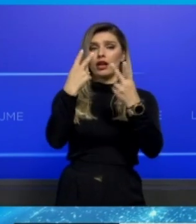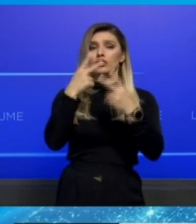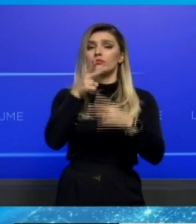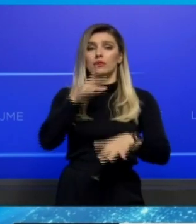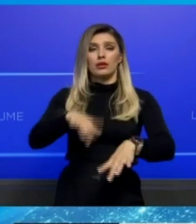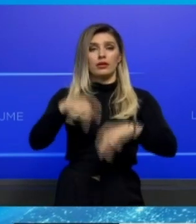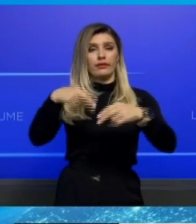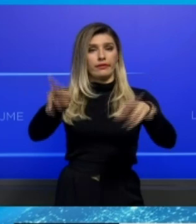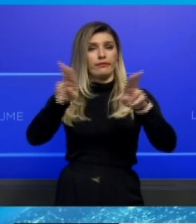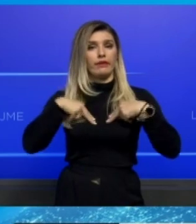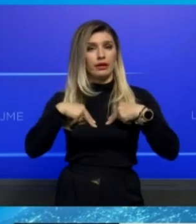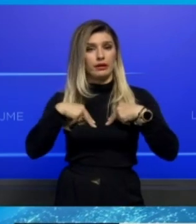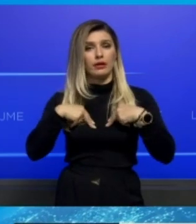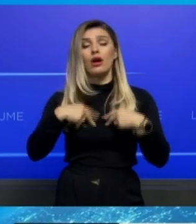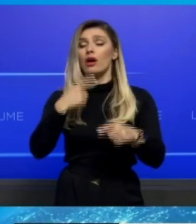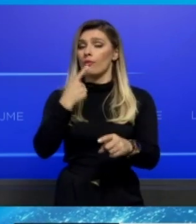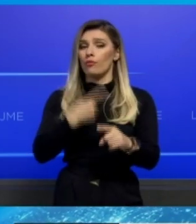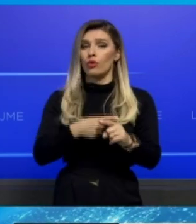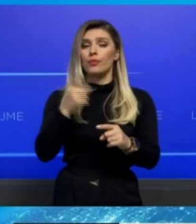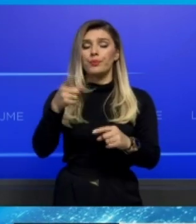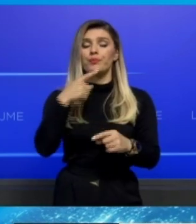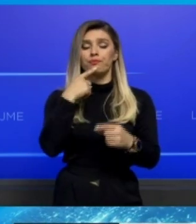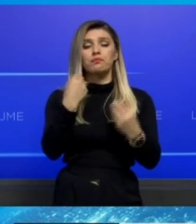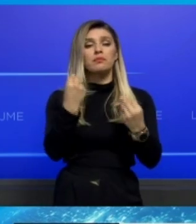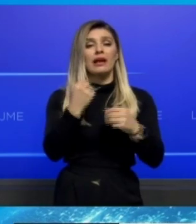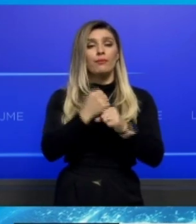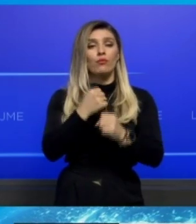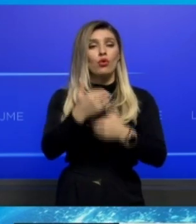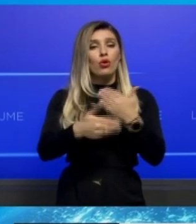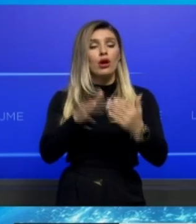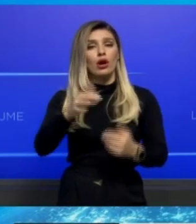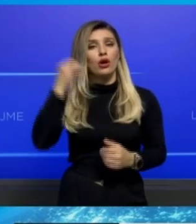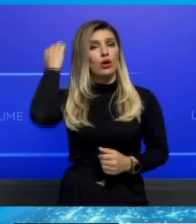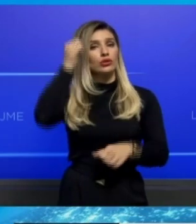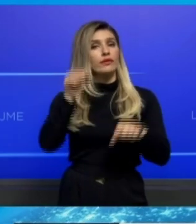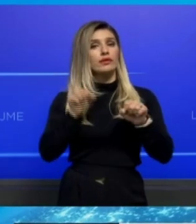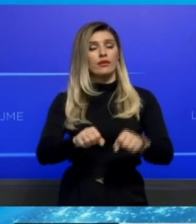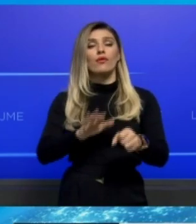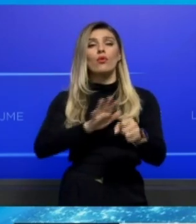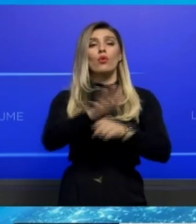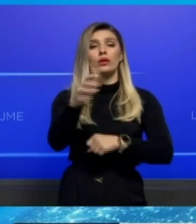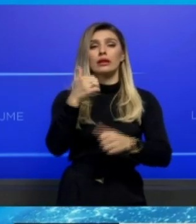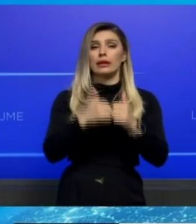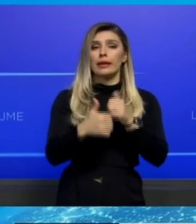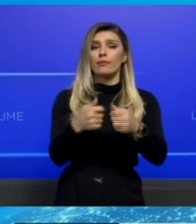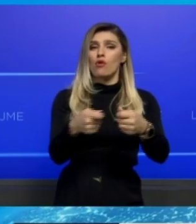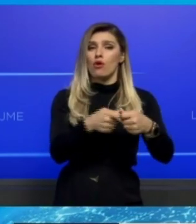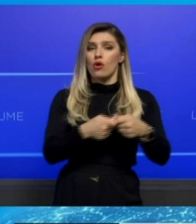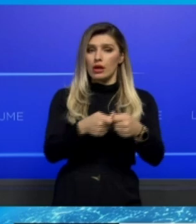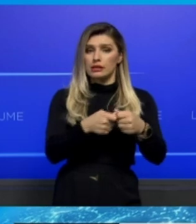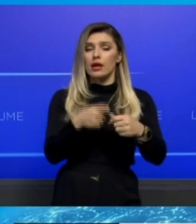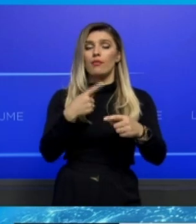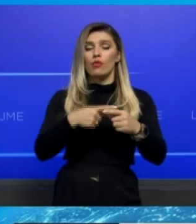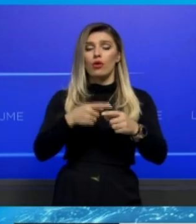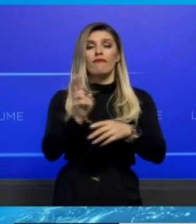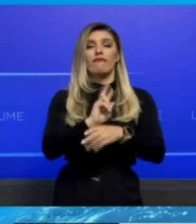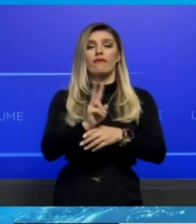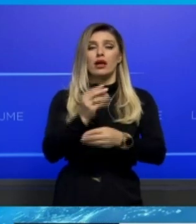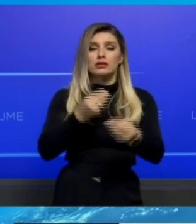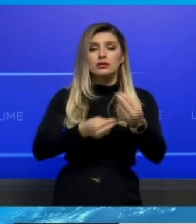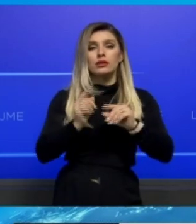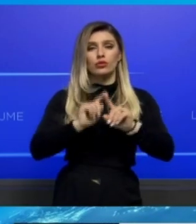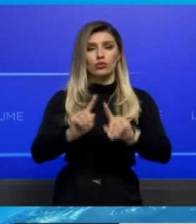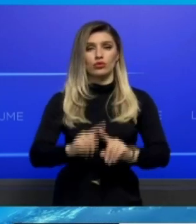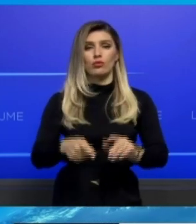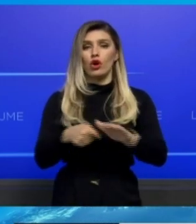Schmidt ndërkaq vlersoi veçanërisht angazhimin dhe përkushtimin e qeverisë në luftën kundër krimit organizuar, kontrabandës dhe